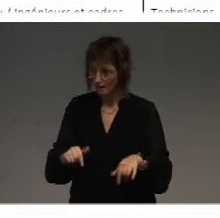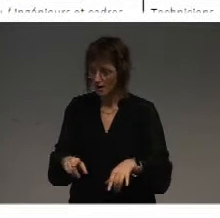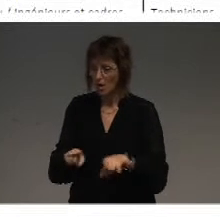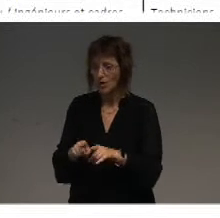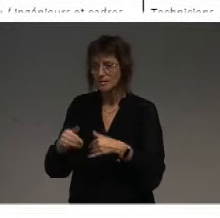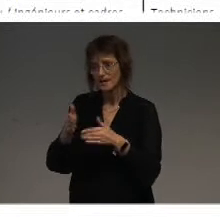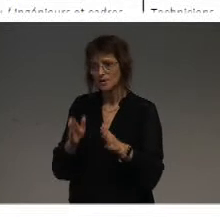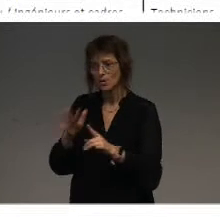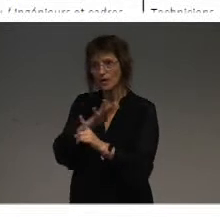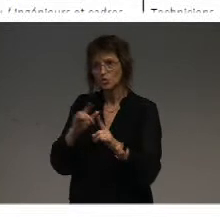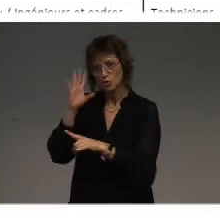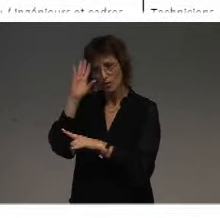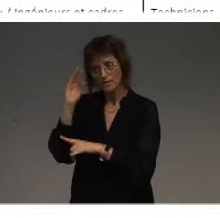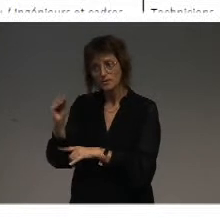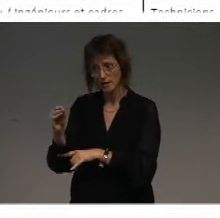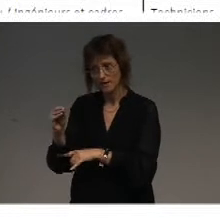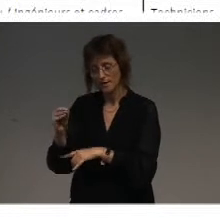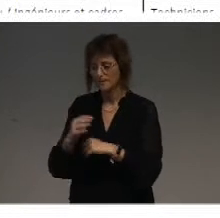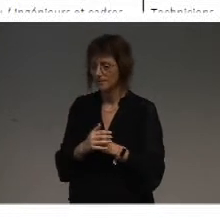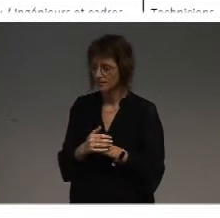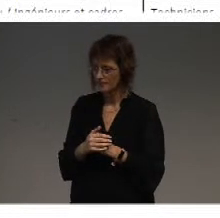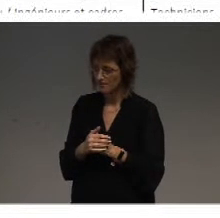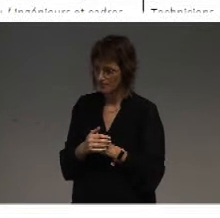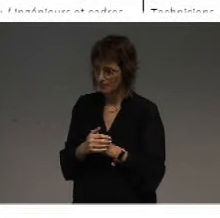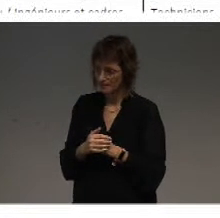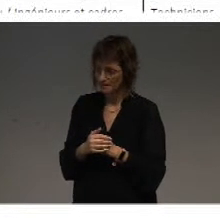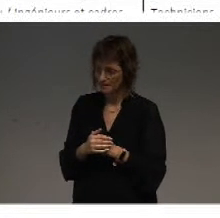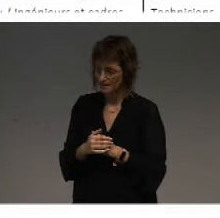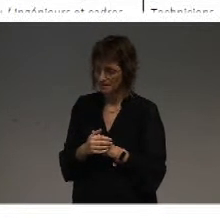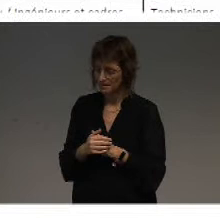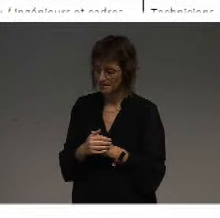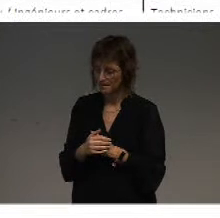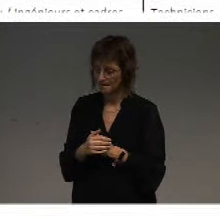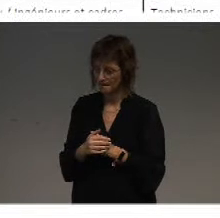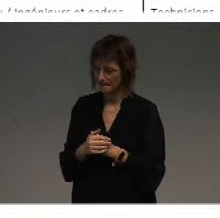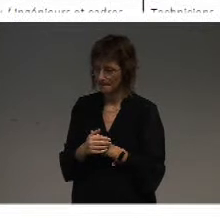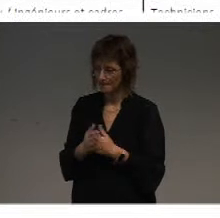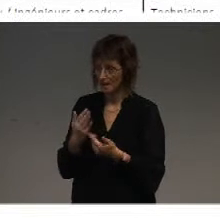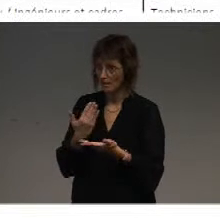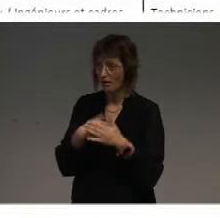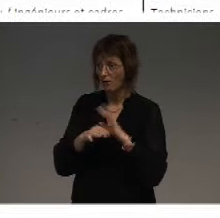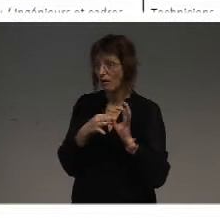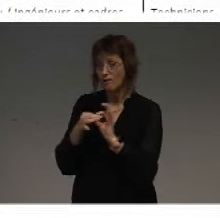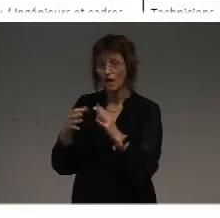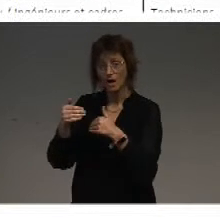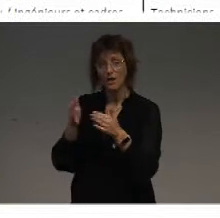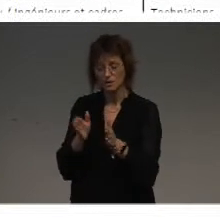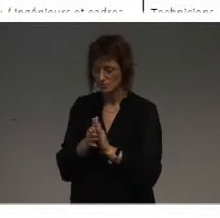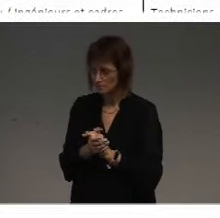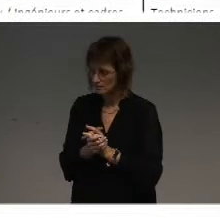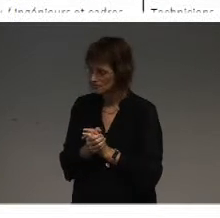catégories socio-professionnelles des différents salariés concernés par cette catégorie, enfin qui rentraient dans cette catégorie. Donc vous